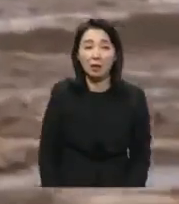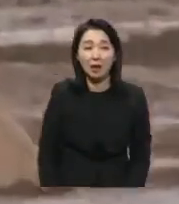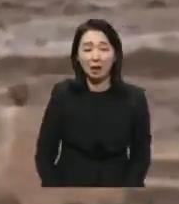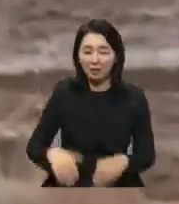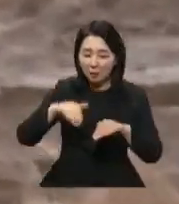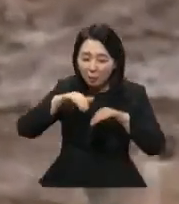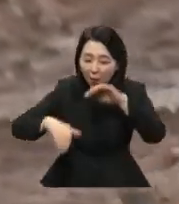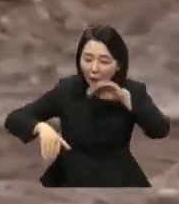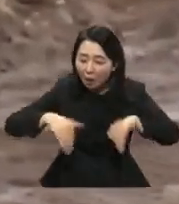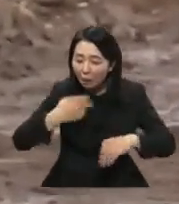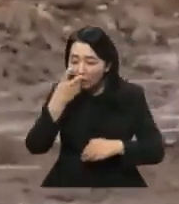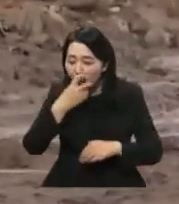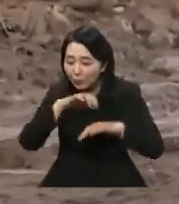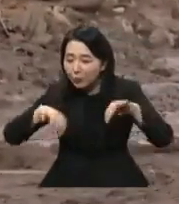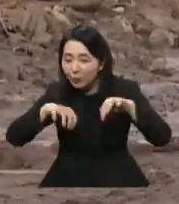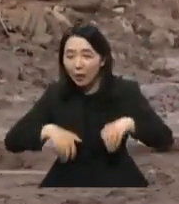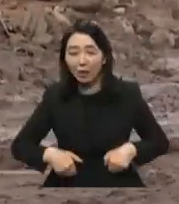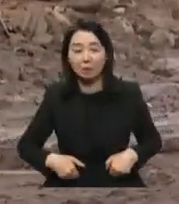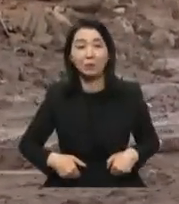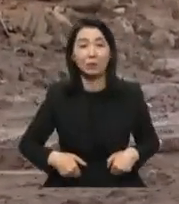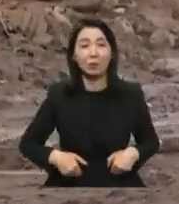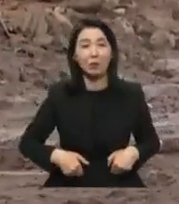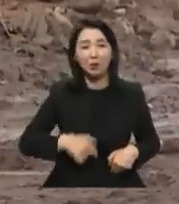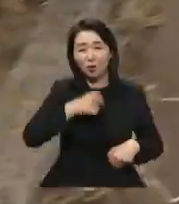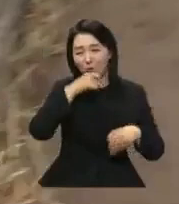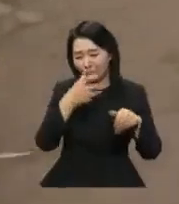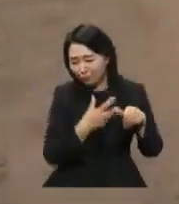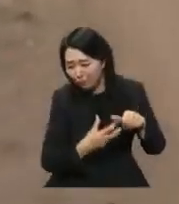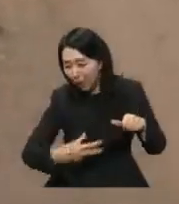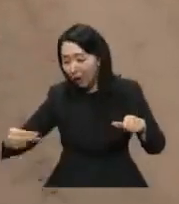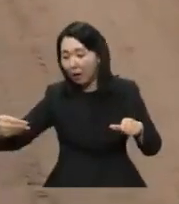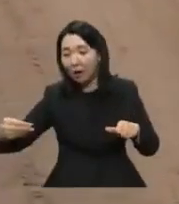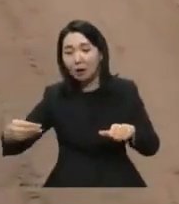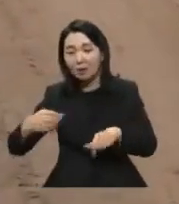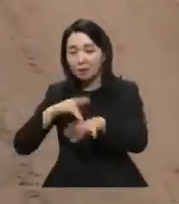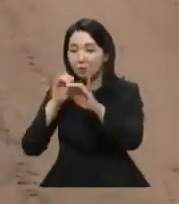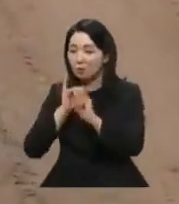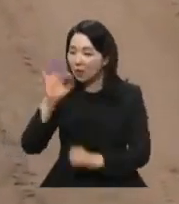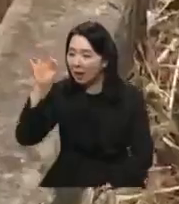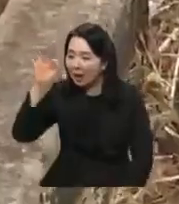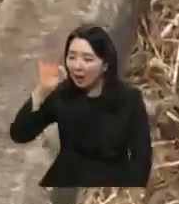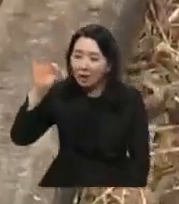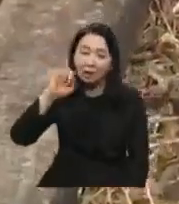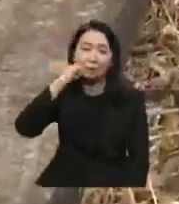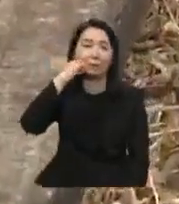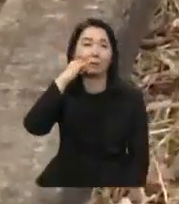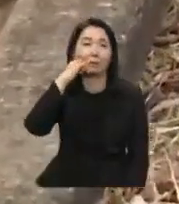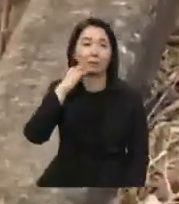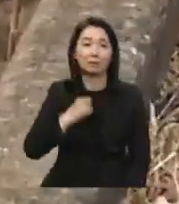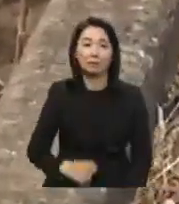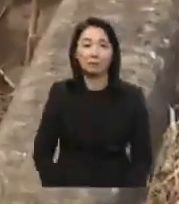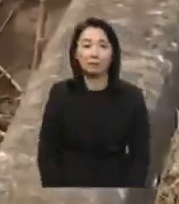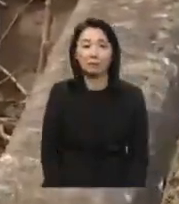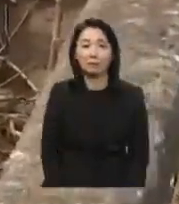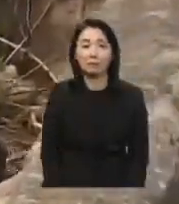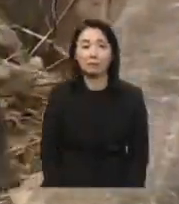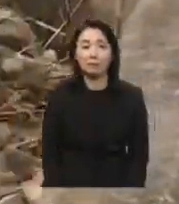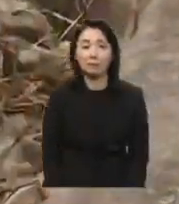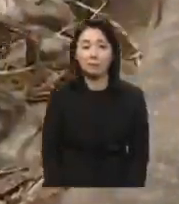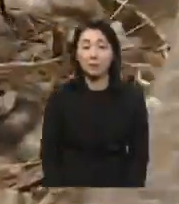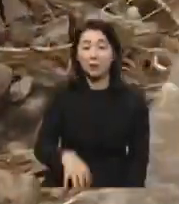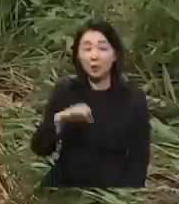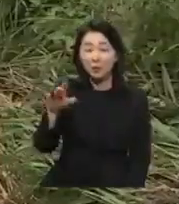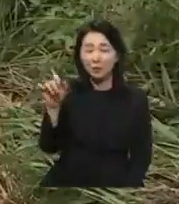조심스레 들여다봐야 합니다 물에 휩쓸린 것으로 추정되는 실종자를 찾는 작업도 어렵긴 마찬가지입니다 이곳에서